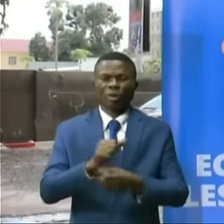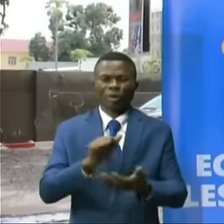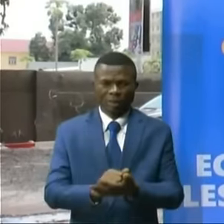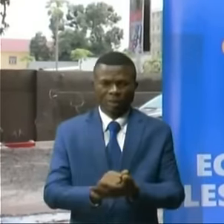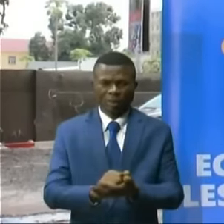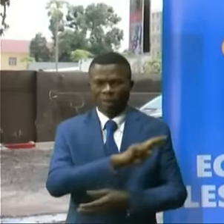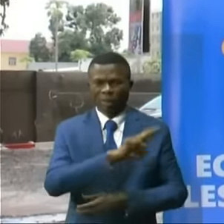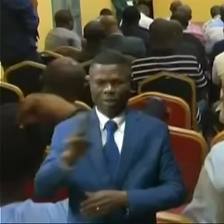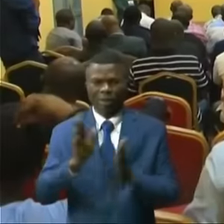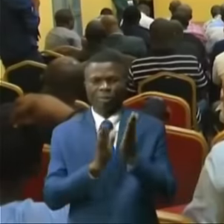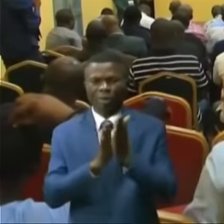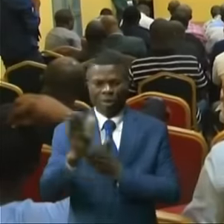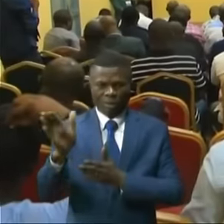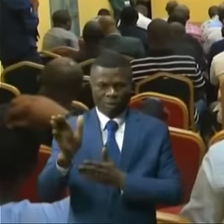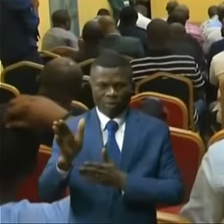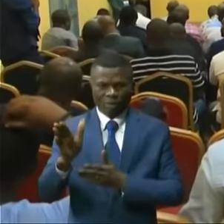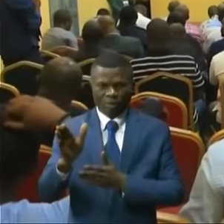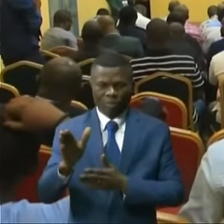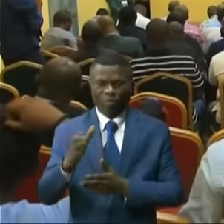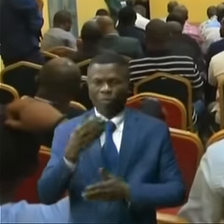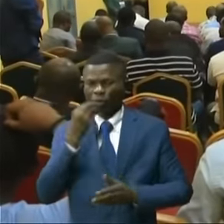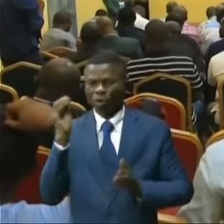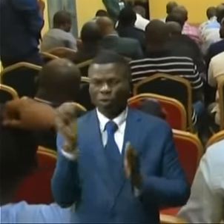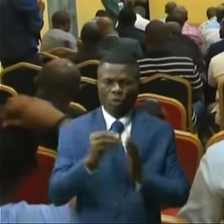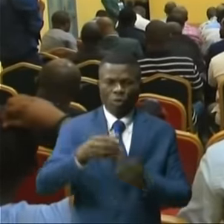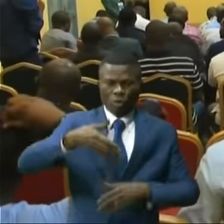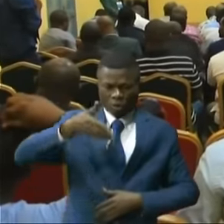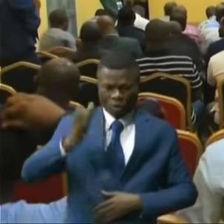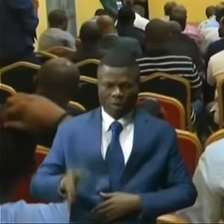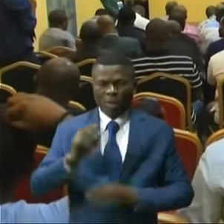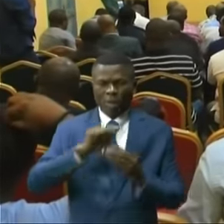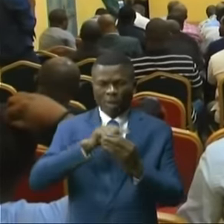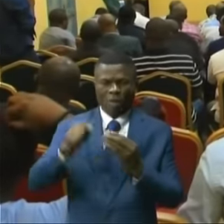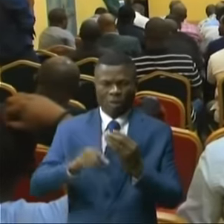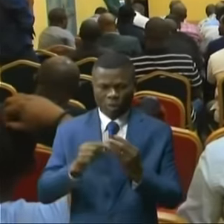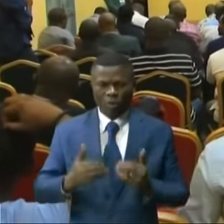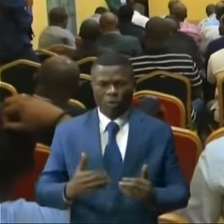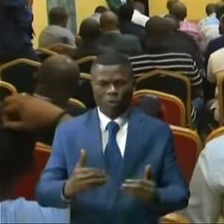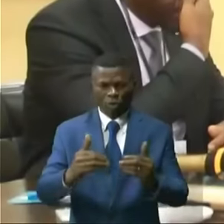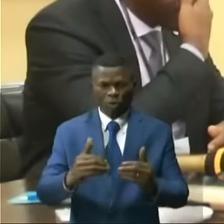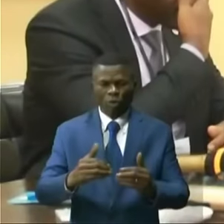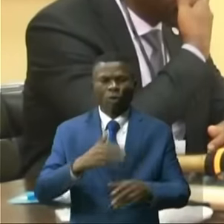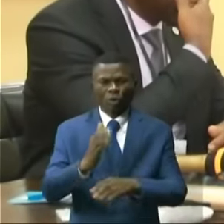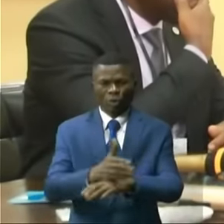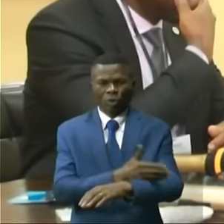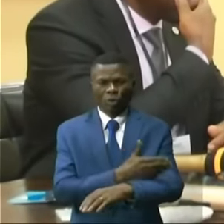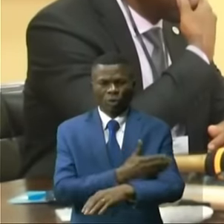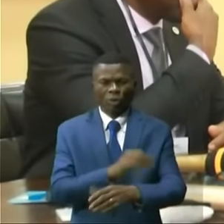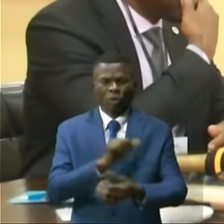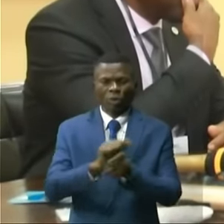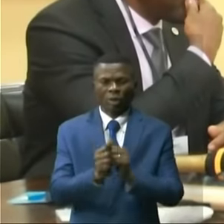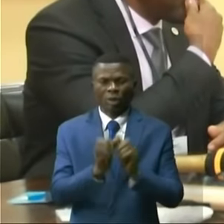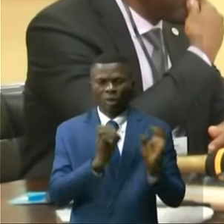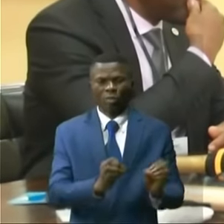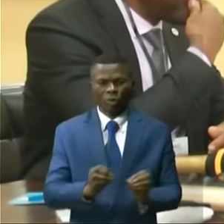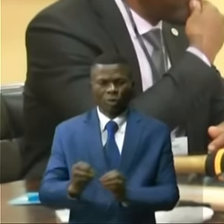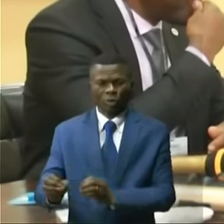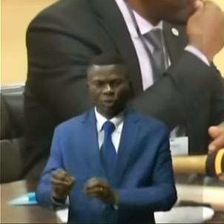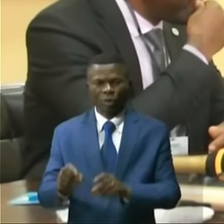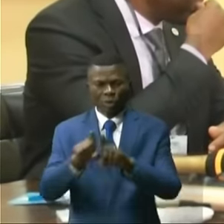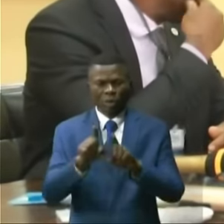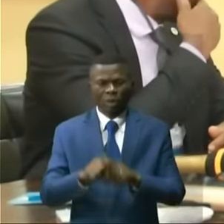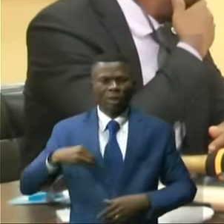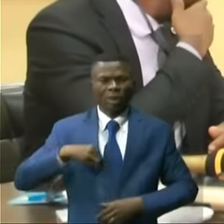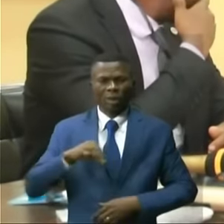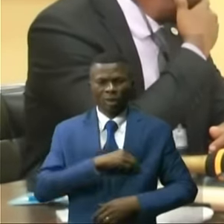en 2015 l'Ordre National des experts comptables et compte continue à s'affermir en terme d'organisation et ses